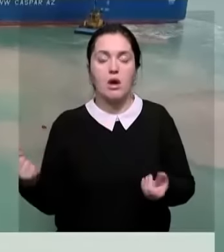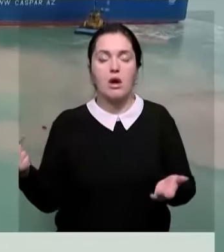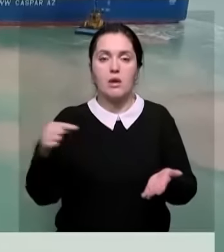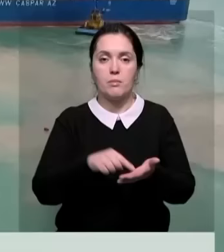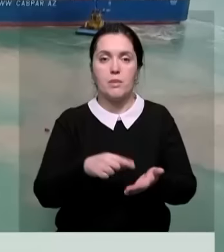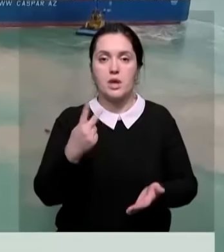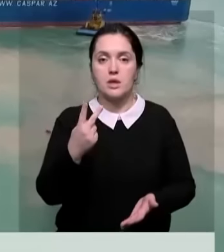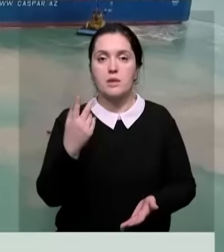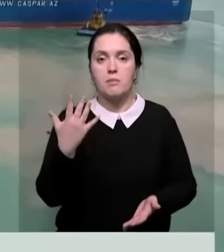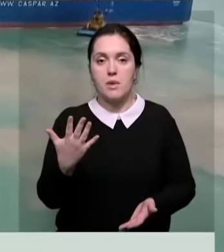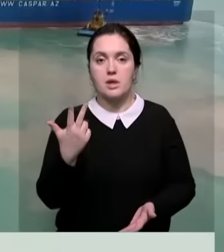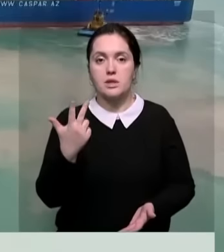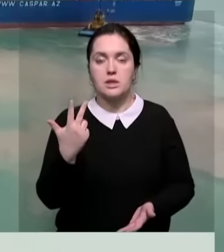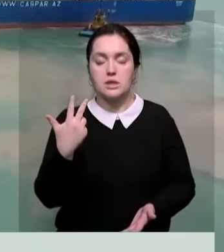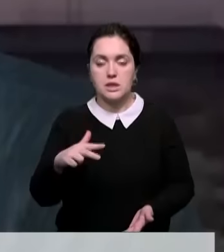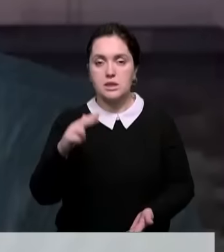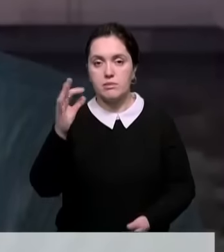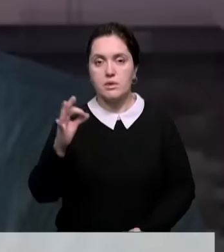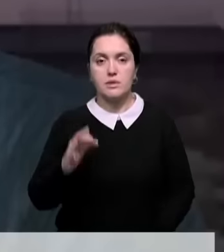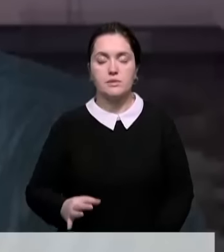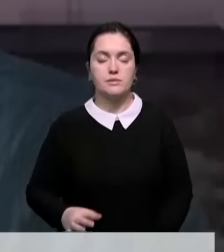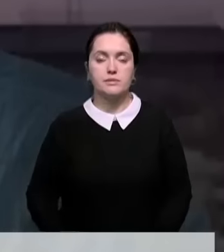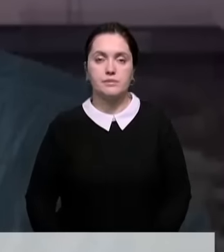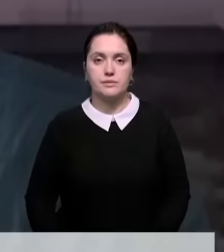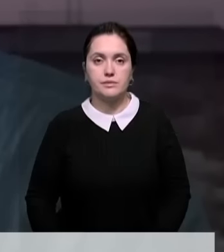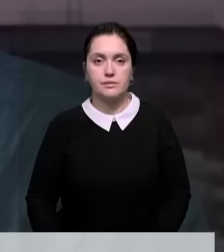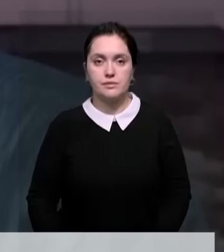на 25-30%.